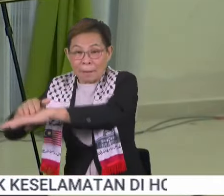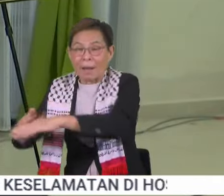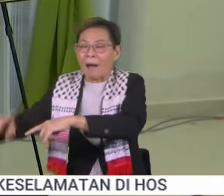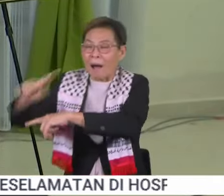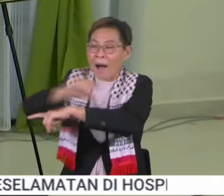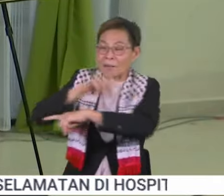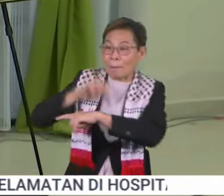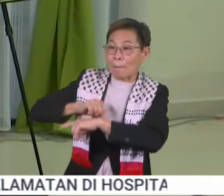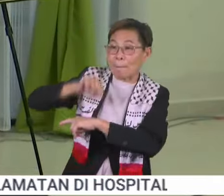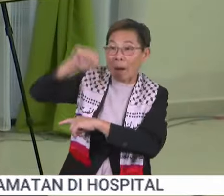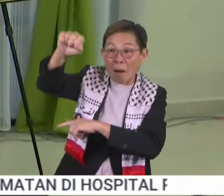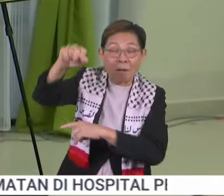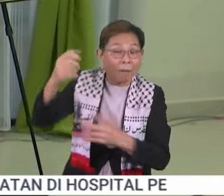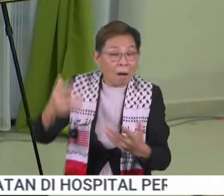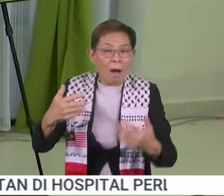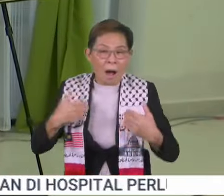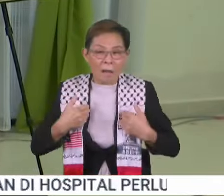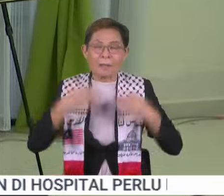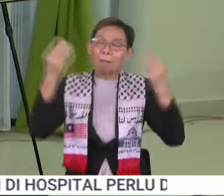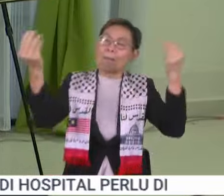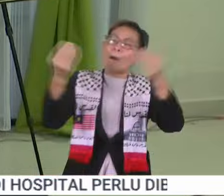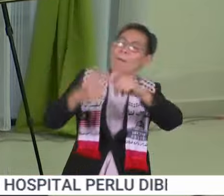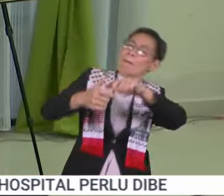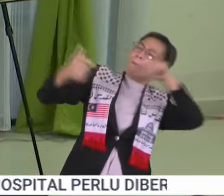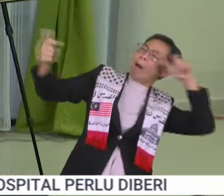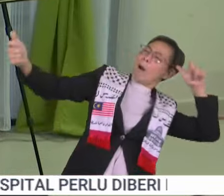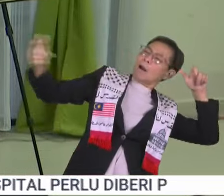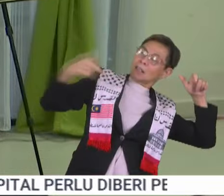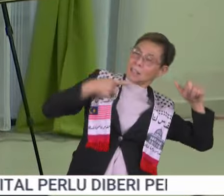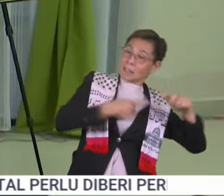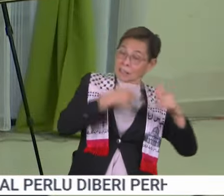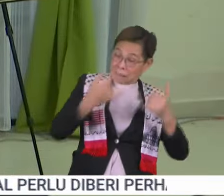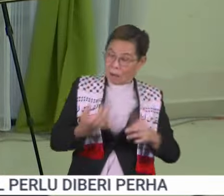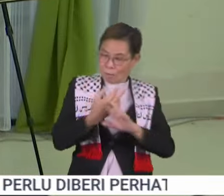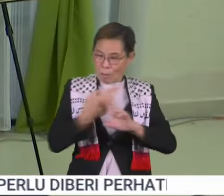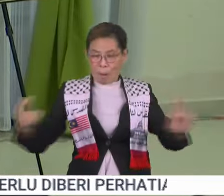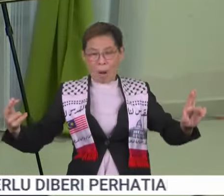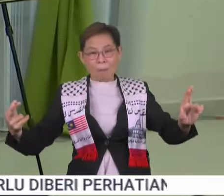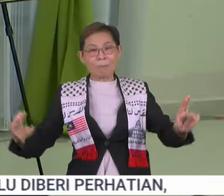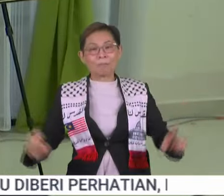hari kemerdekaan. Sebab itu adalah majlis yang besar dan kita tengah buat persiapan